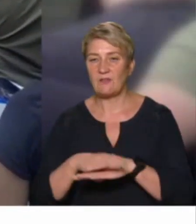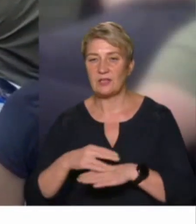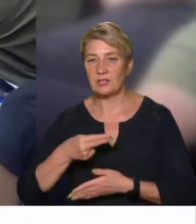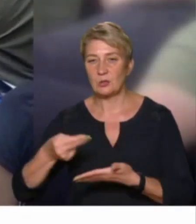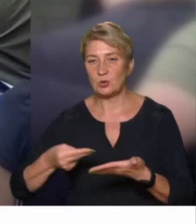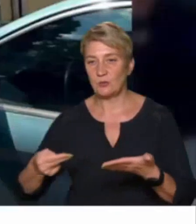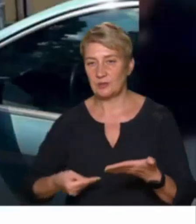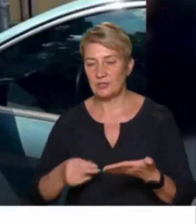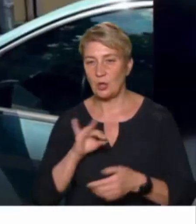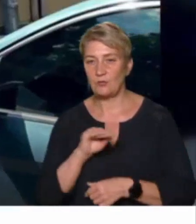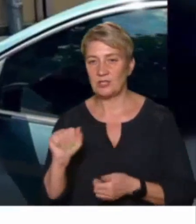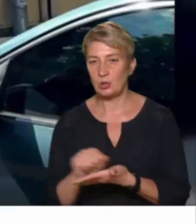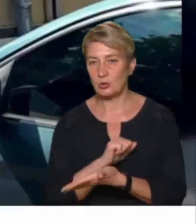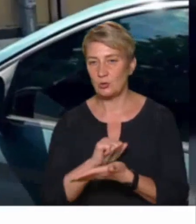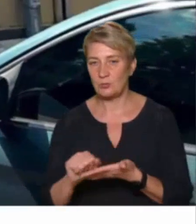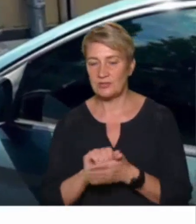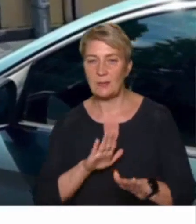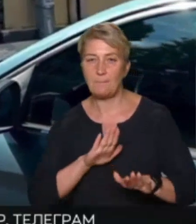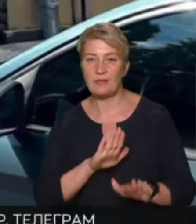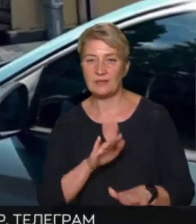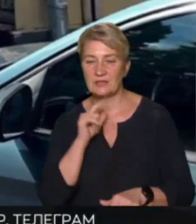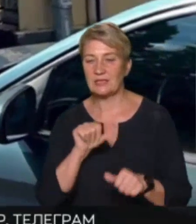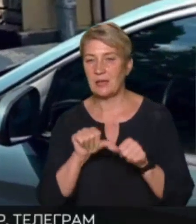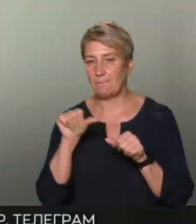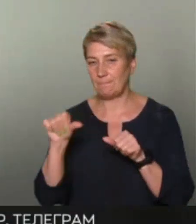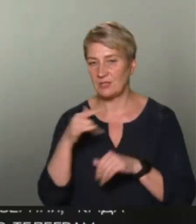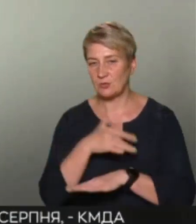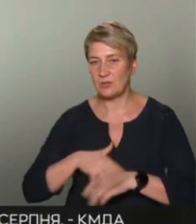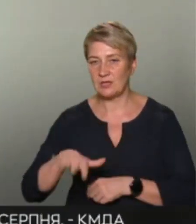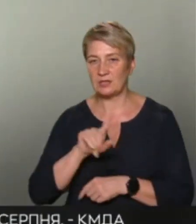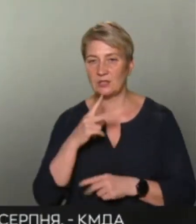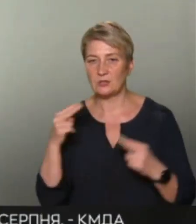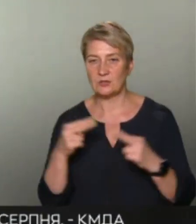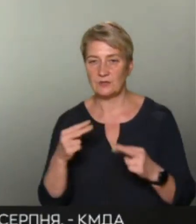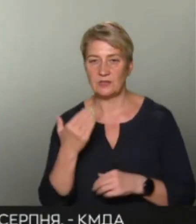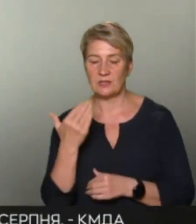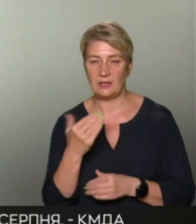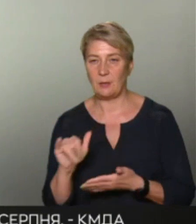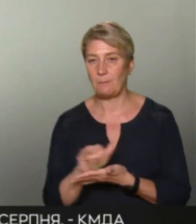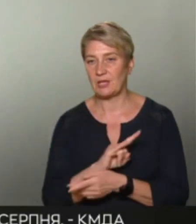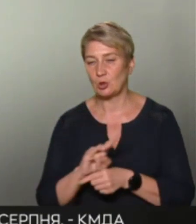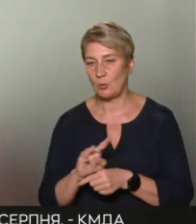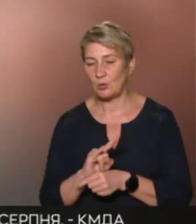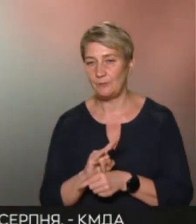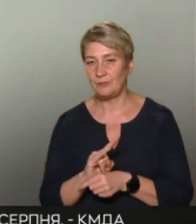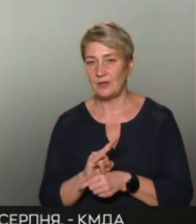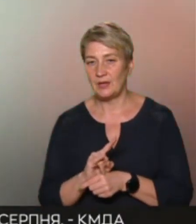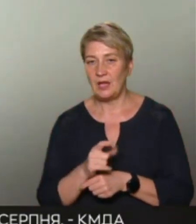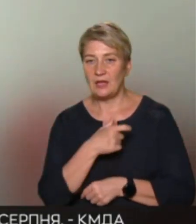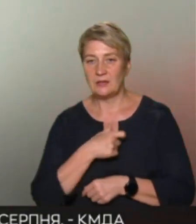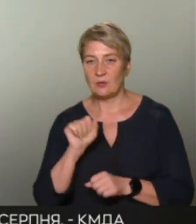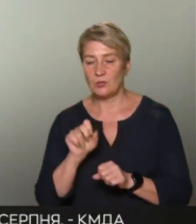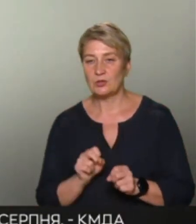Дубінським офіційних документів під час його перебування за межами країни, що може свідчити про їхню підробку. Нардепу може загрожувати до 6